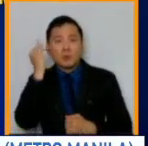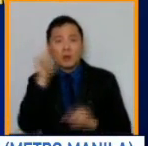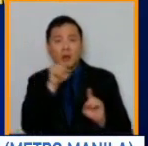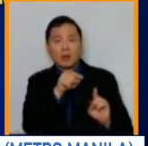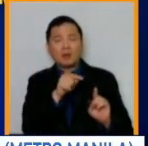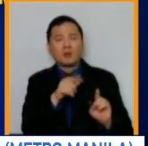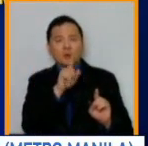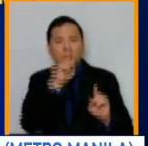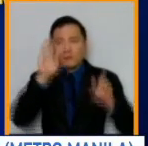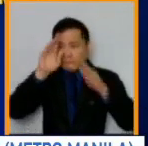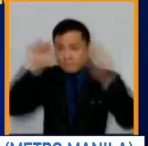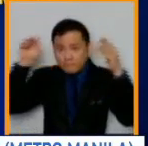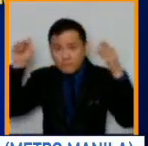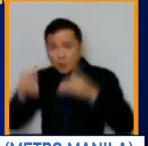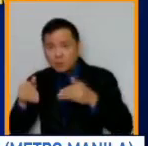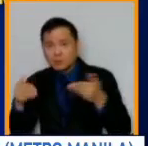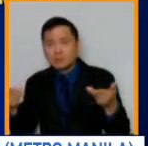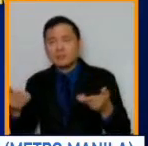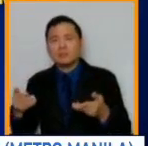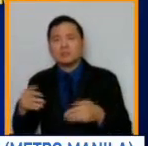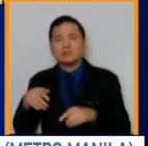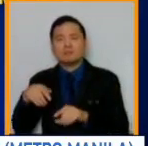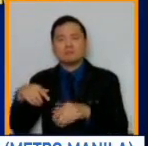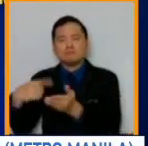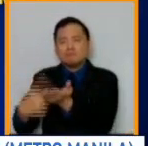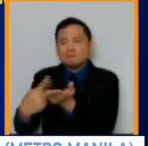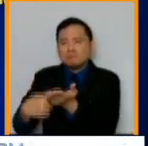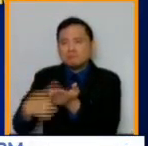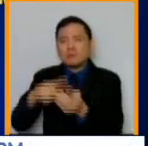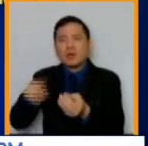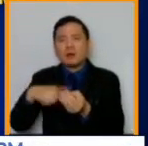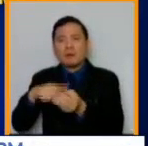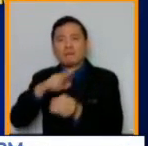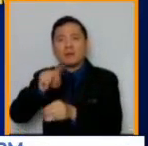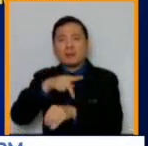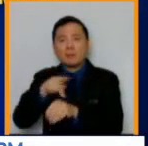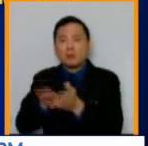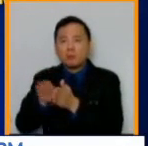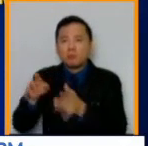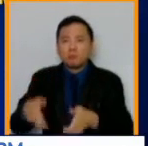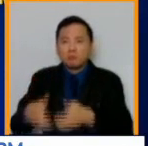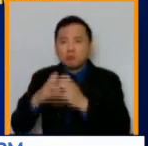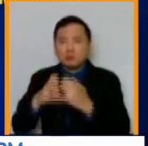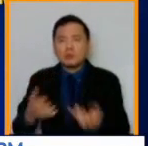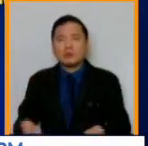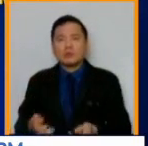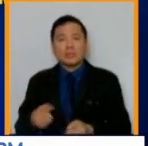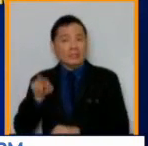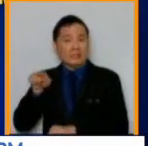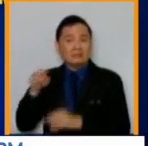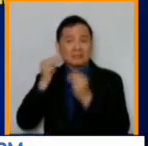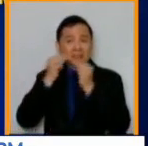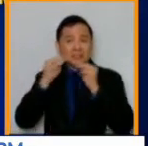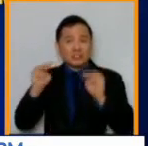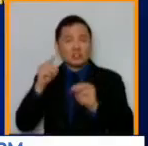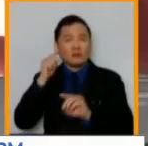sa kagustuhang magsalita tungkol sa nation building at paghahatid ng mensahe ni Marcos kaugnay sa pagkakaisa ng bansa.